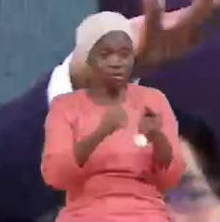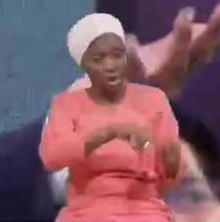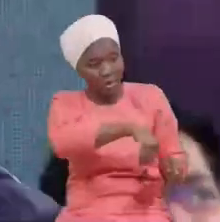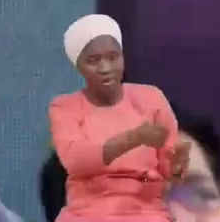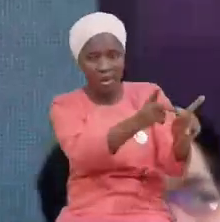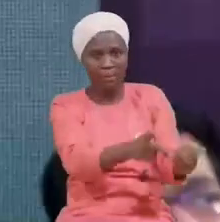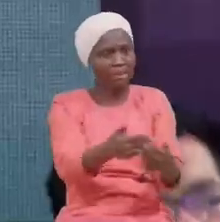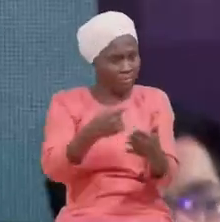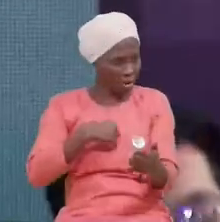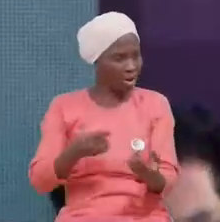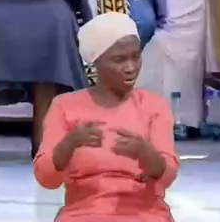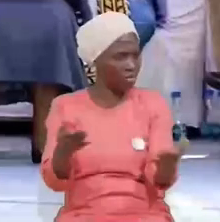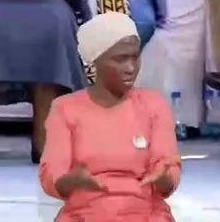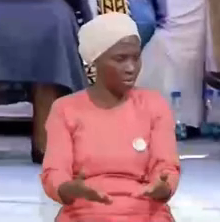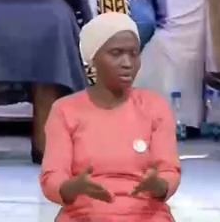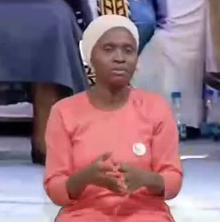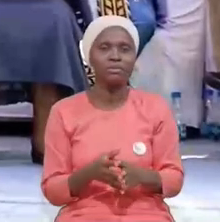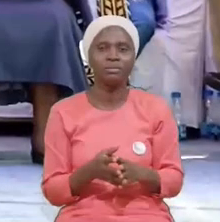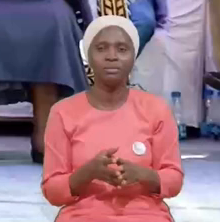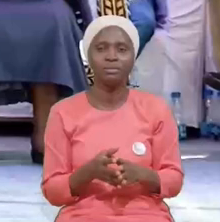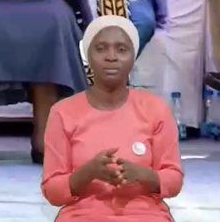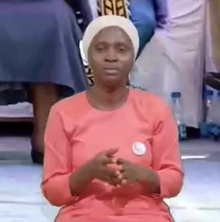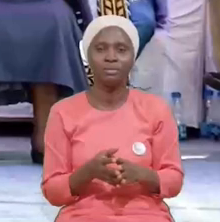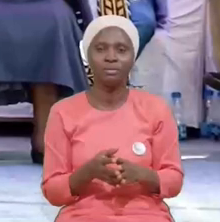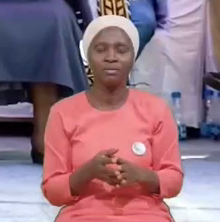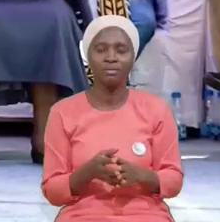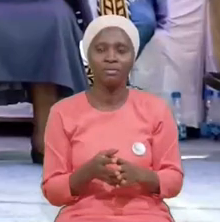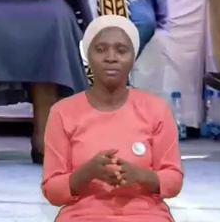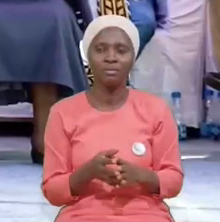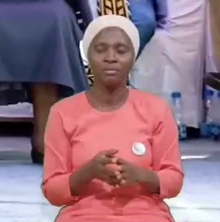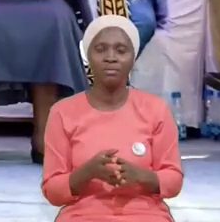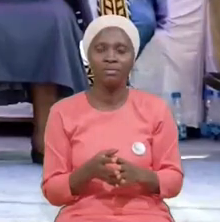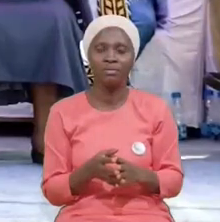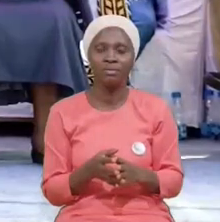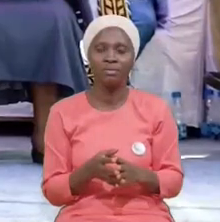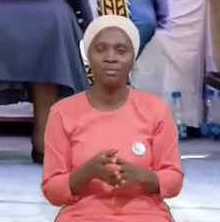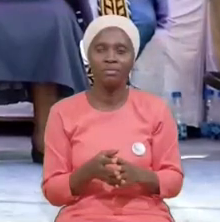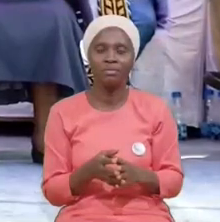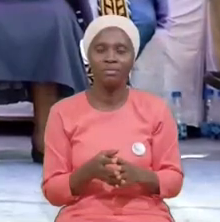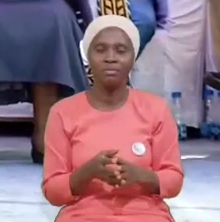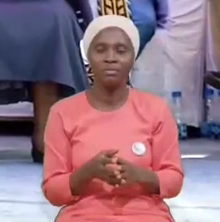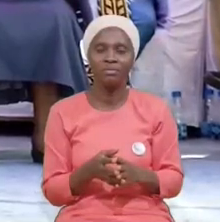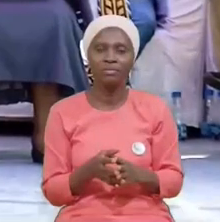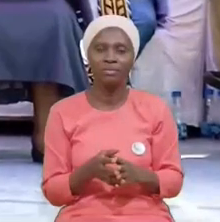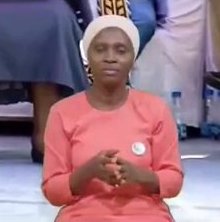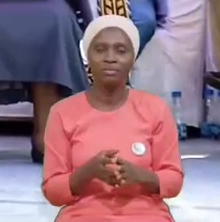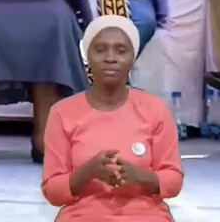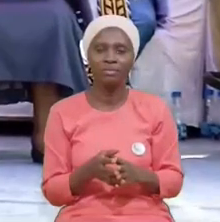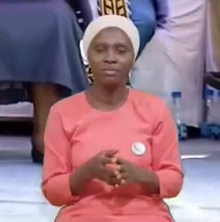Aussi belle qu'elle soit au dehors, ah, si vraiment elle était, serait d'y associer à quelqu'un avant que je ne vienne.